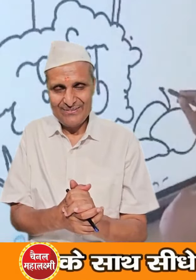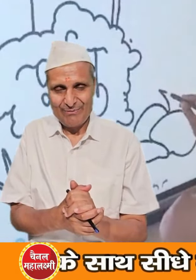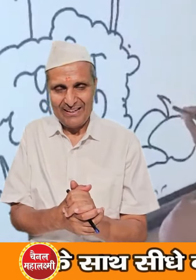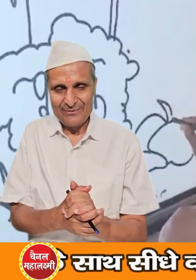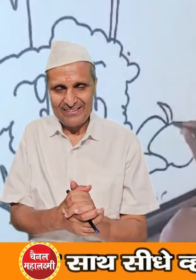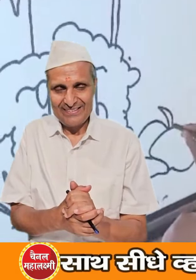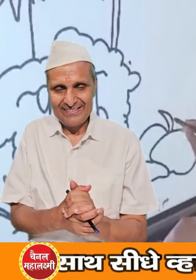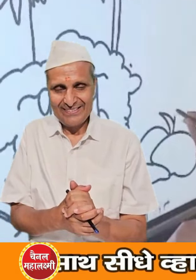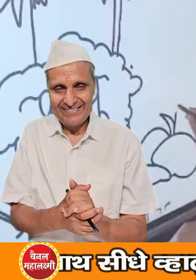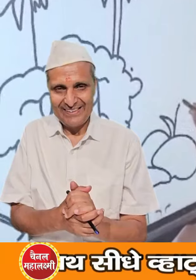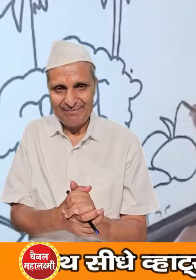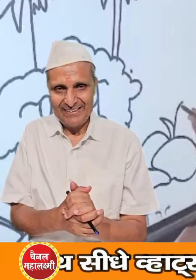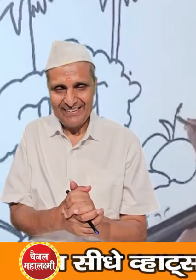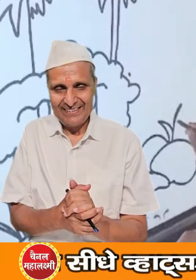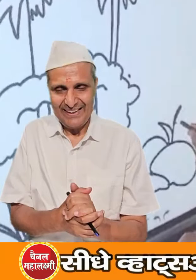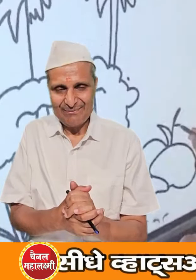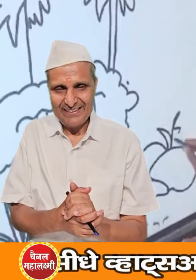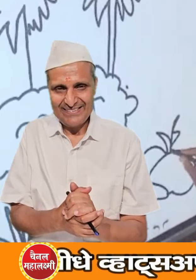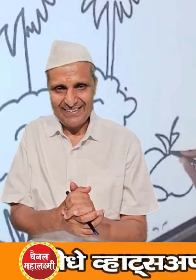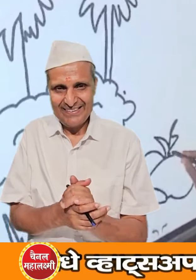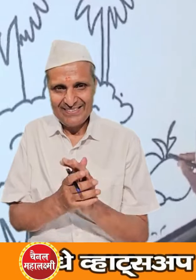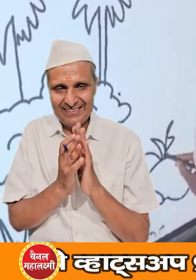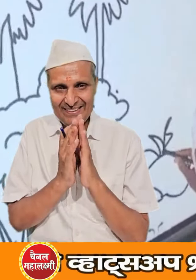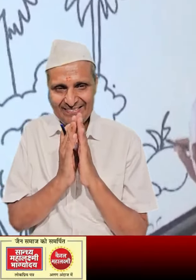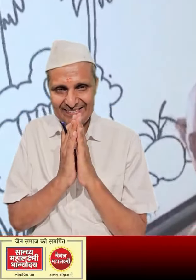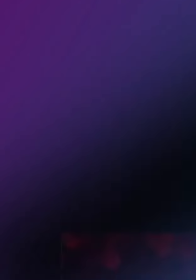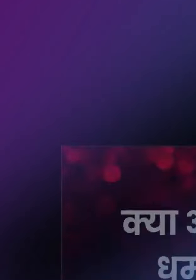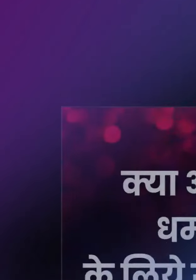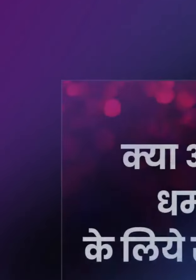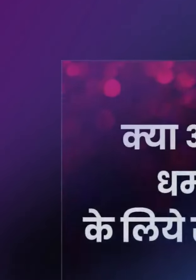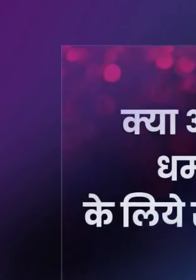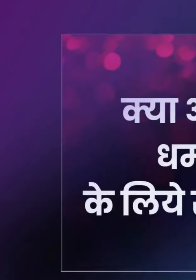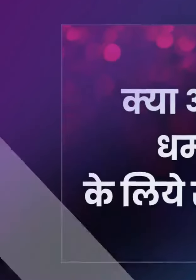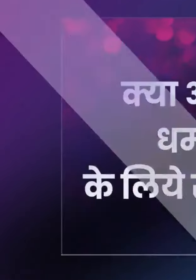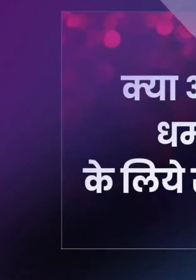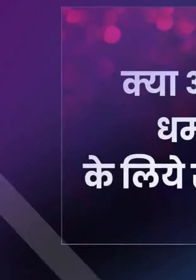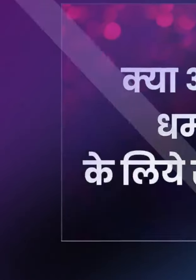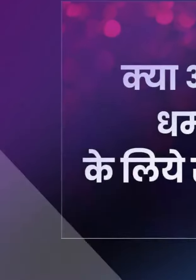रहिए सुबह आठ और आठ शाम आठ ठट पाट के साथ सादर जय